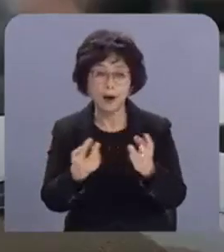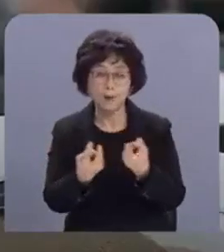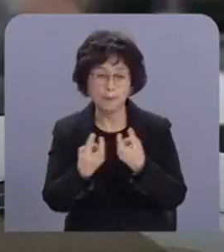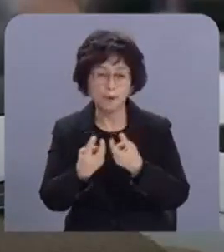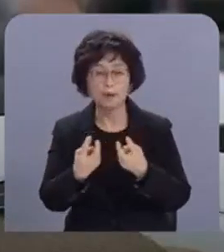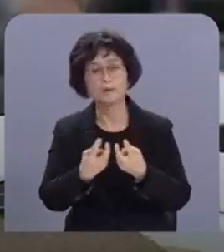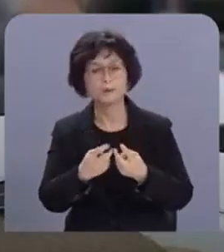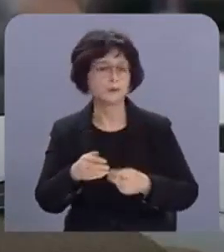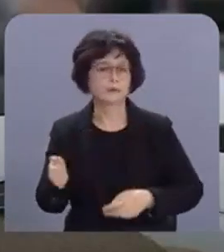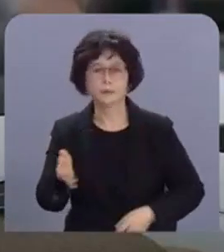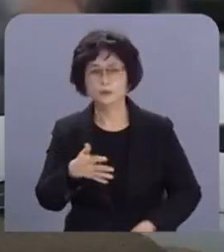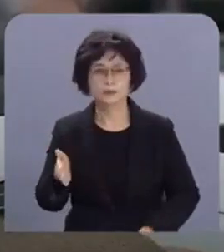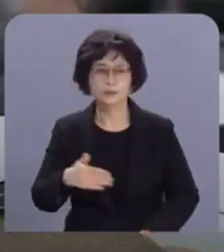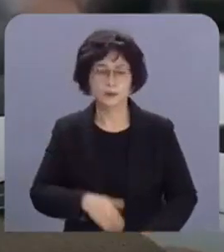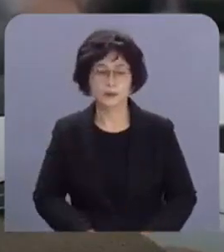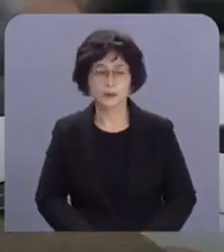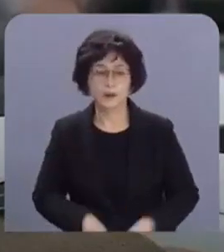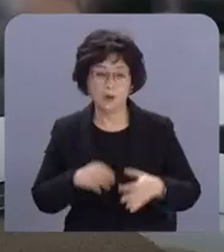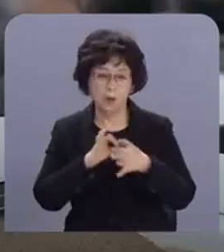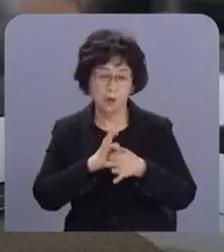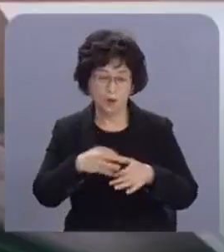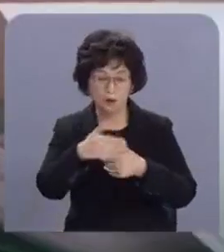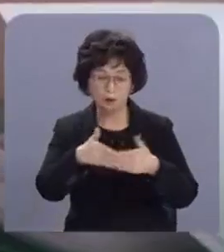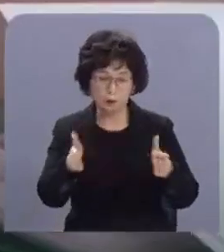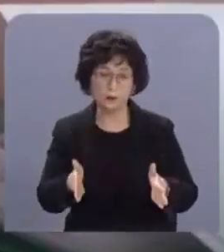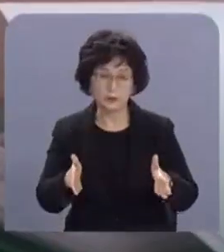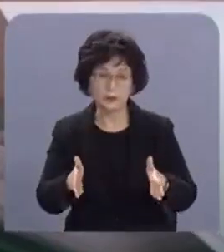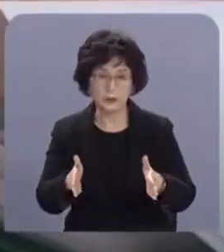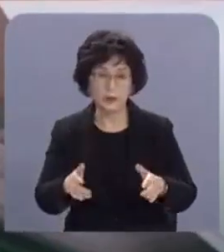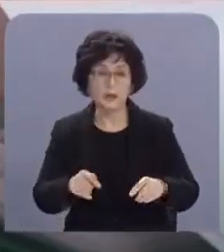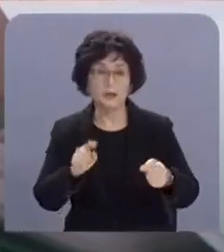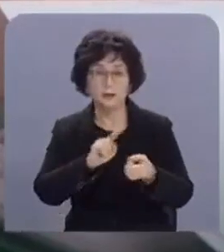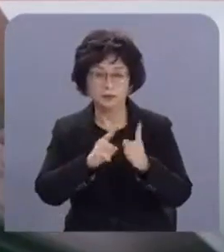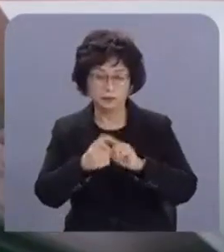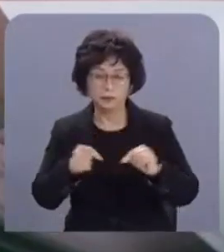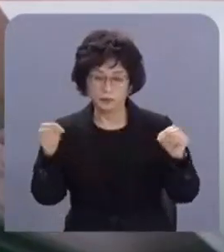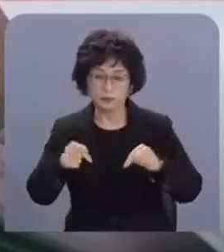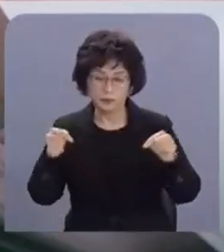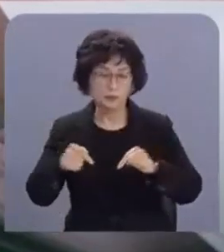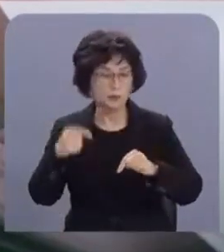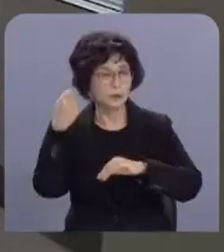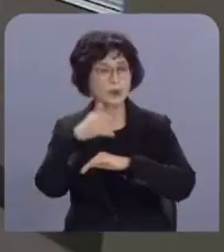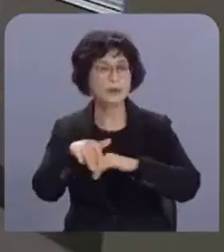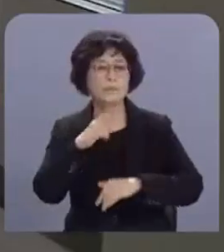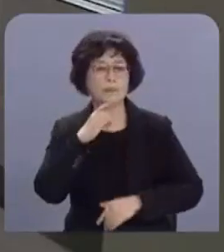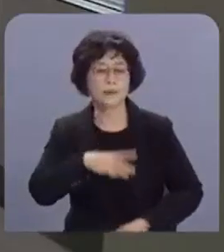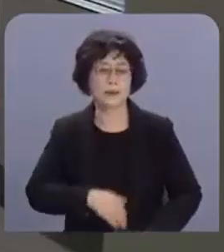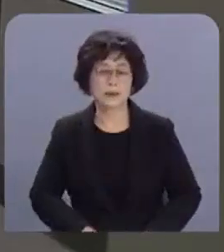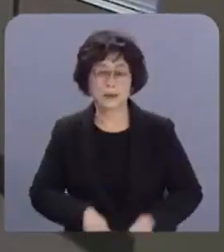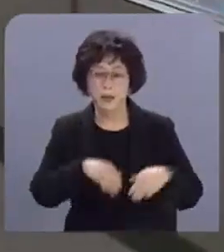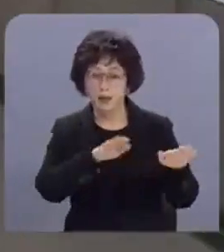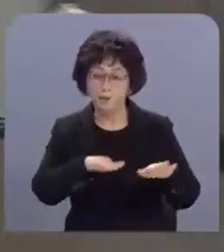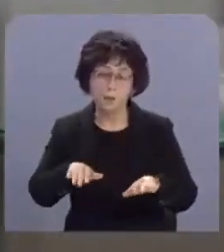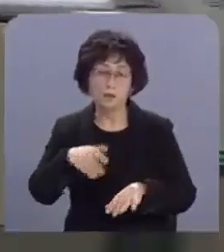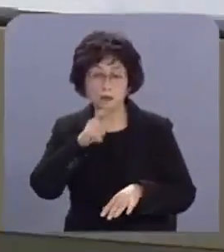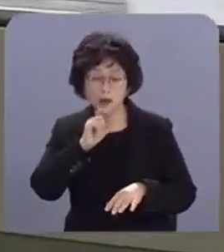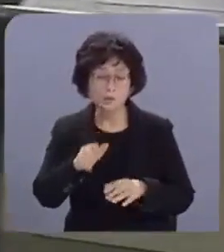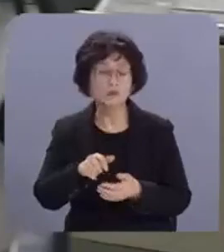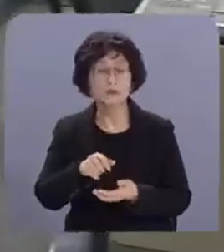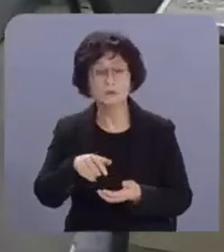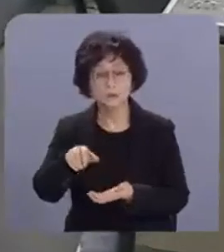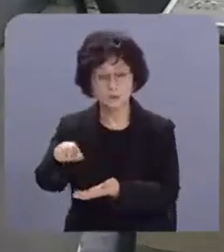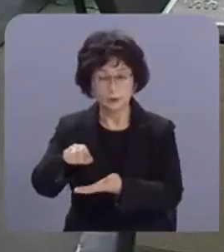전략 없습니다 관련 부서들과 협의체를 꾸려 논의할 것이란 계획뿐입니다 바닷물 방사능을